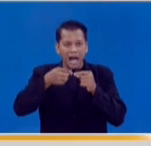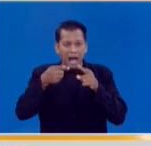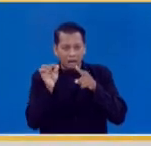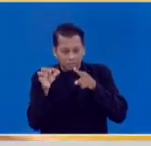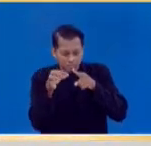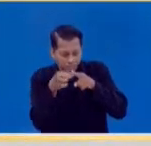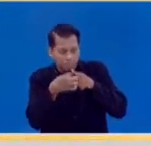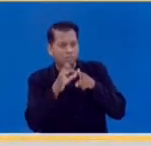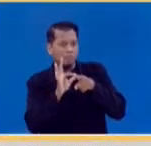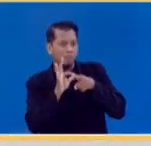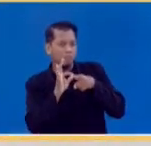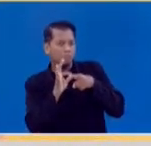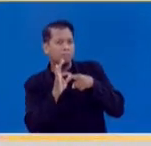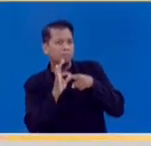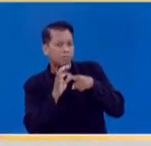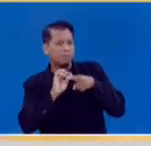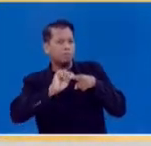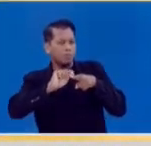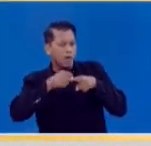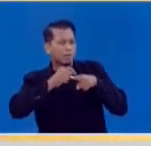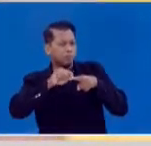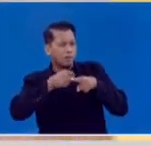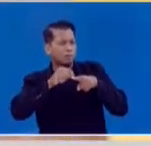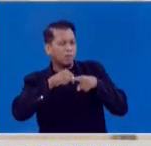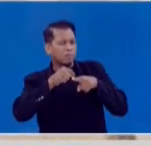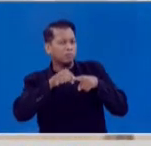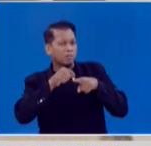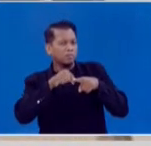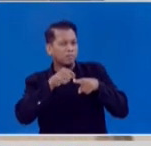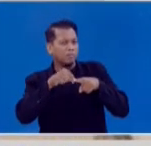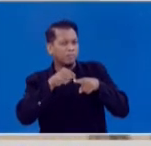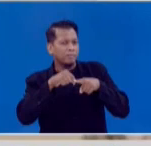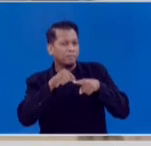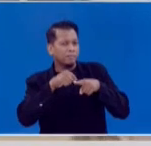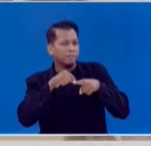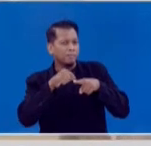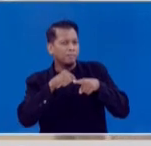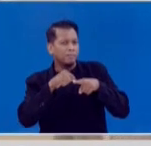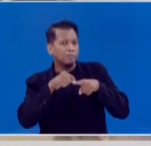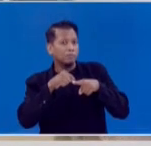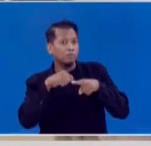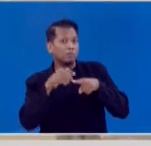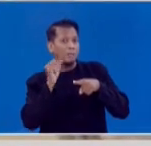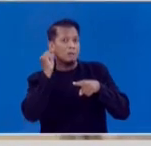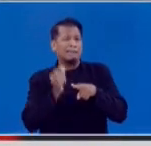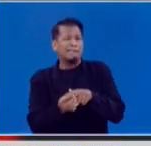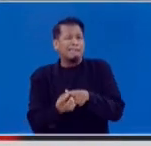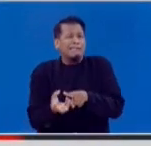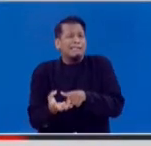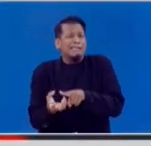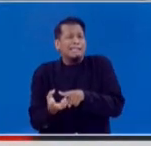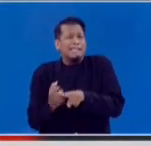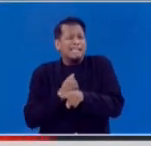dalam cincin yang kemudian diputar perlahan mengikuti bentuk jari. Sambil sesekali meringis, Yohana menahan rasa sakit